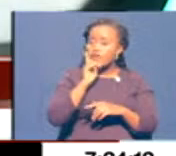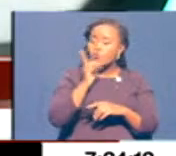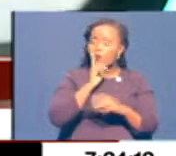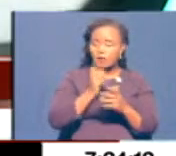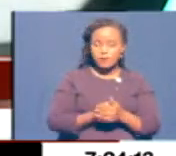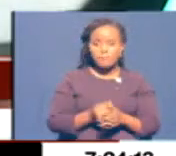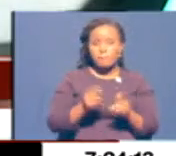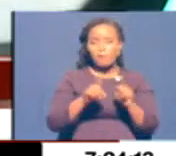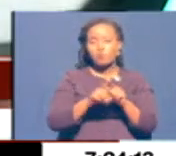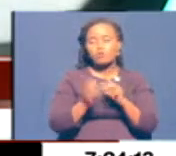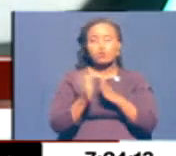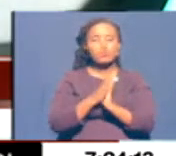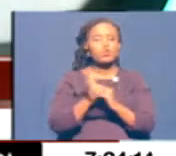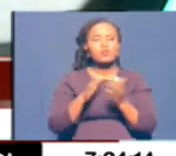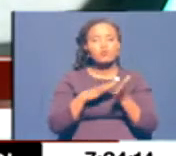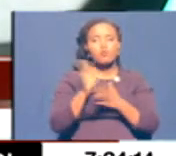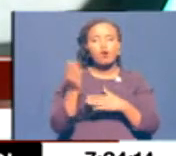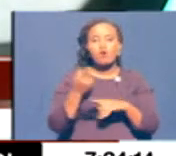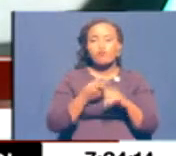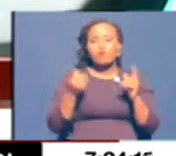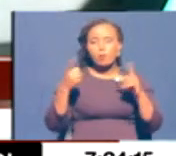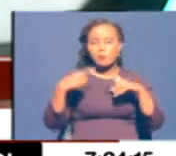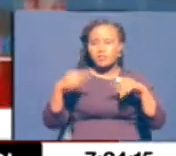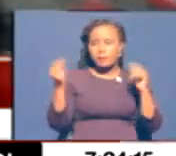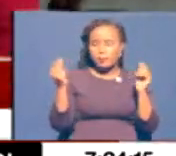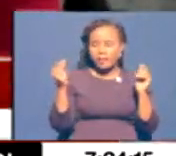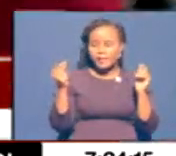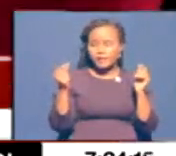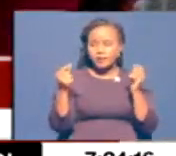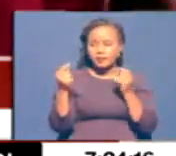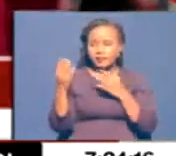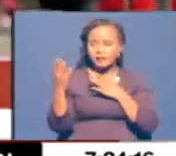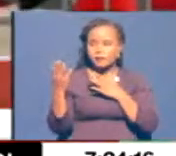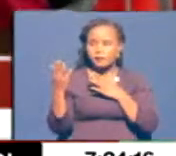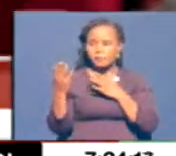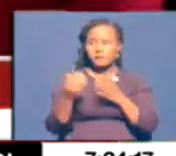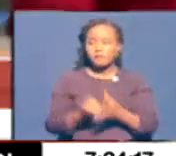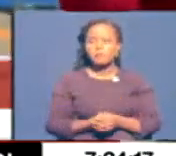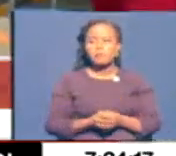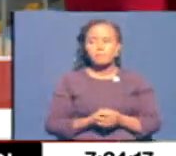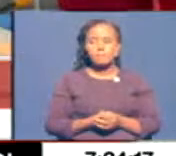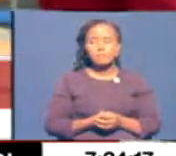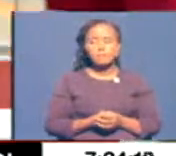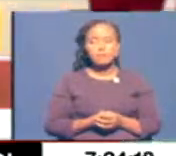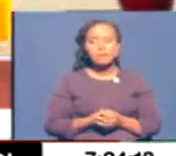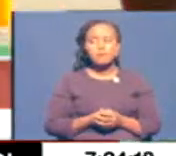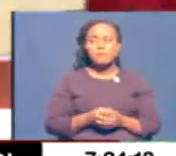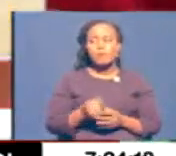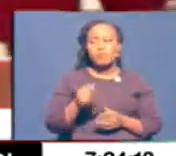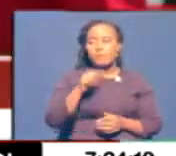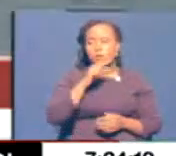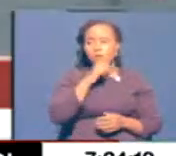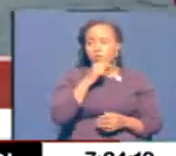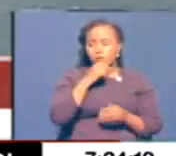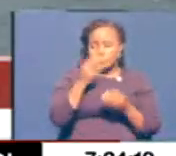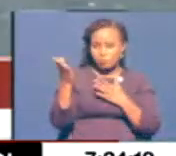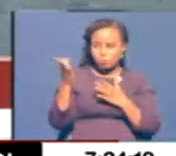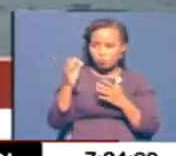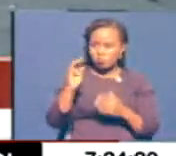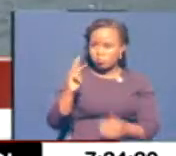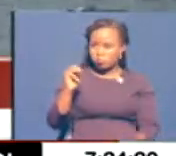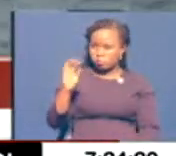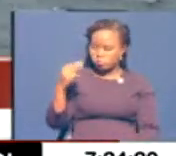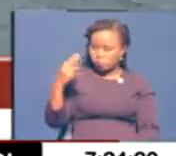na taarifa kamili kutoka jini Tokyo nchini Japan. Piga makasia Asia Mohamed Sururu alikamilisha mazoezi yake hii